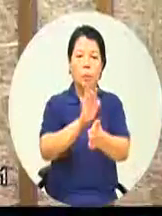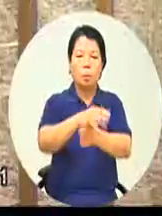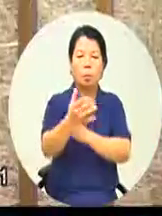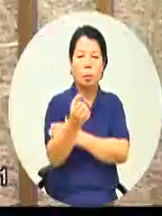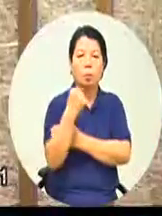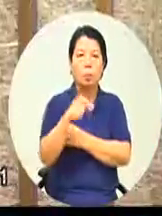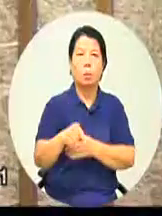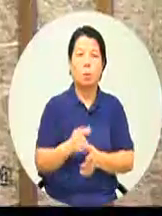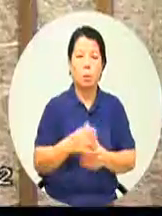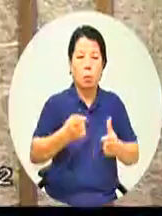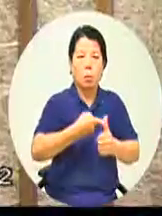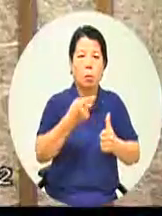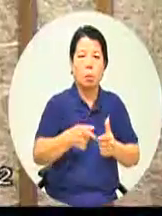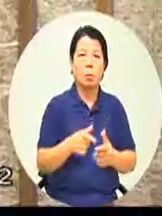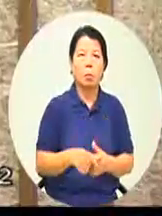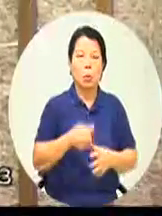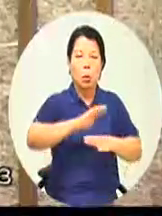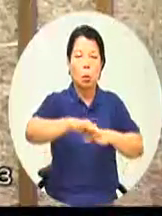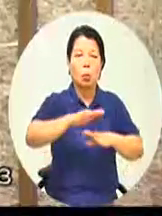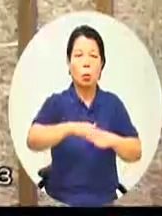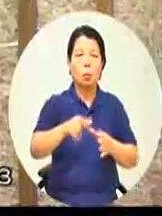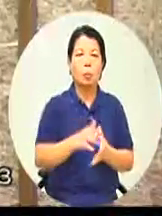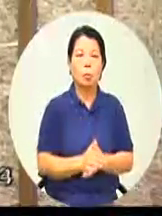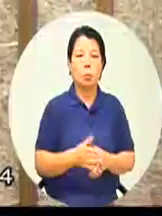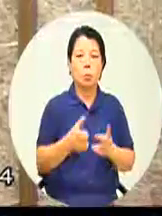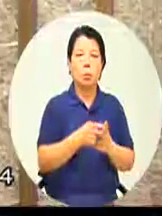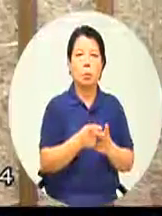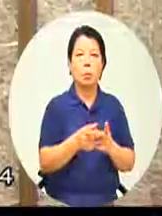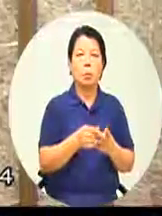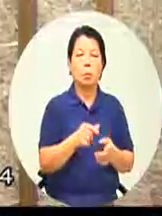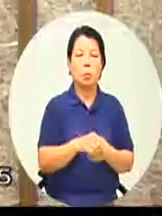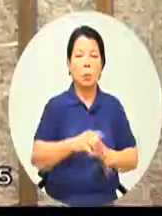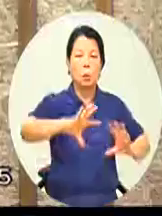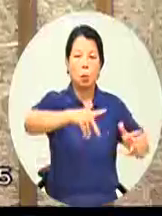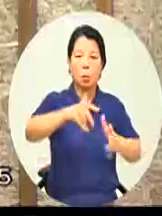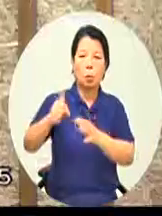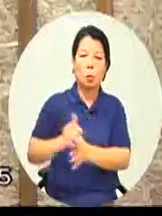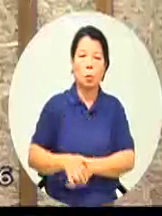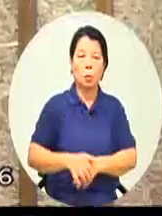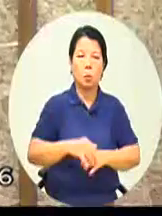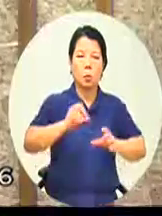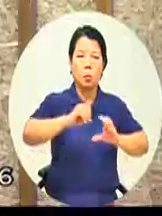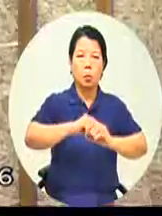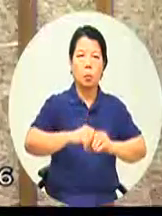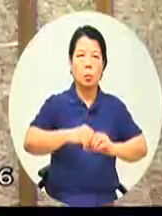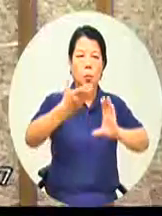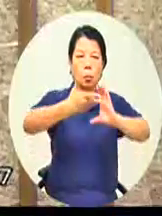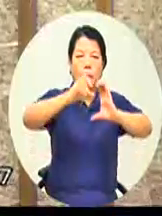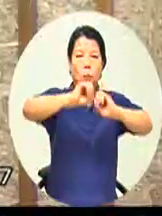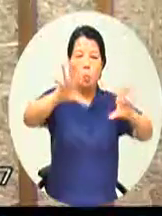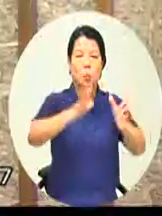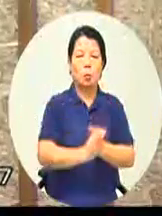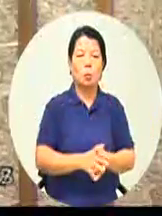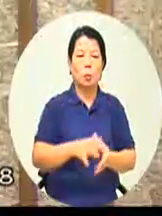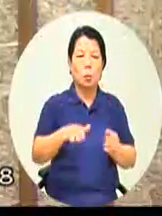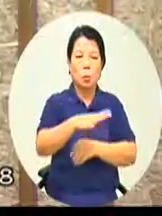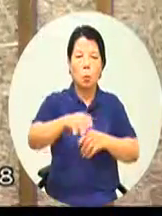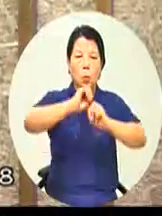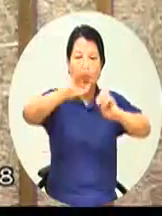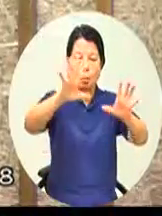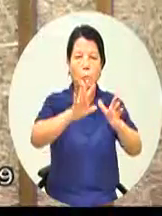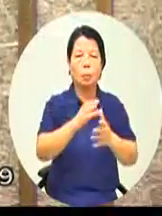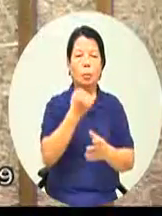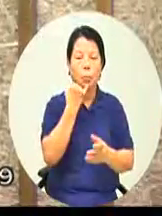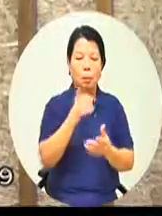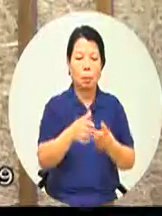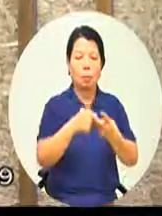哈。首先就是我们会有在呀一些国际频道这边，然后做我们的这个广告的播映，然